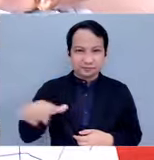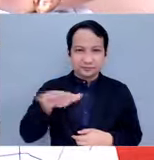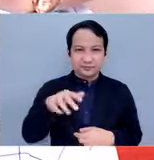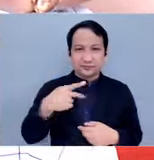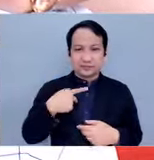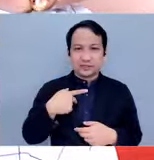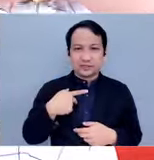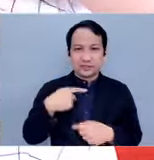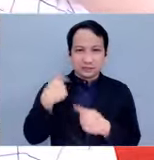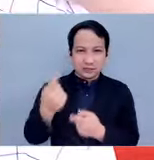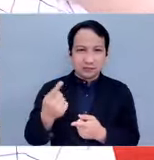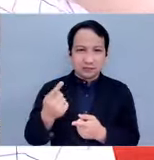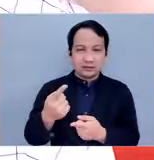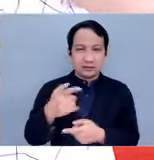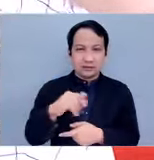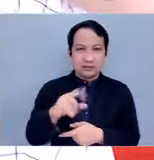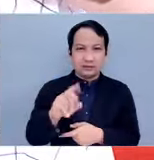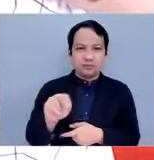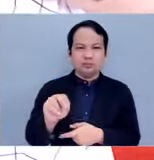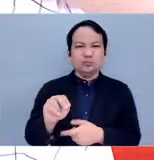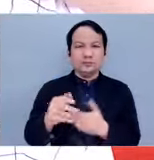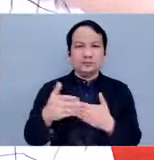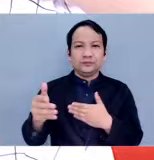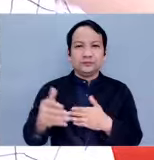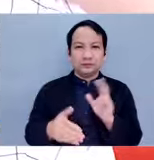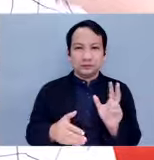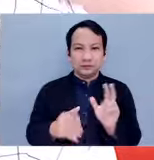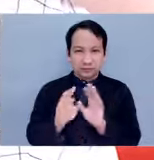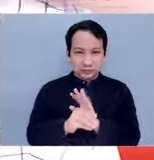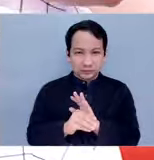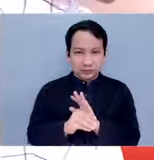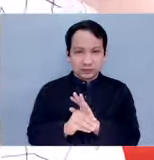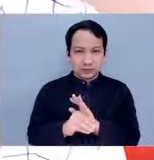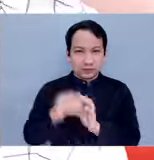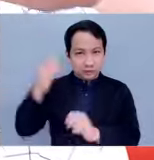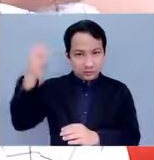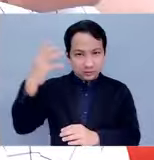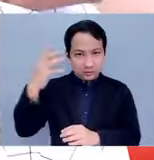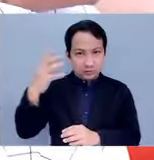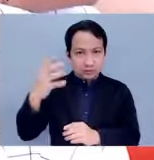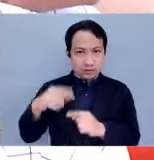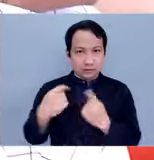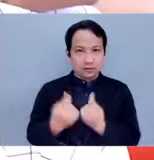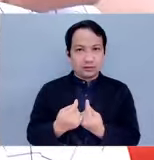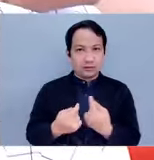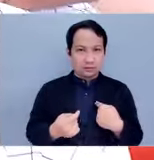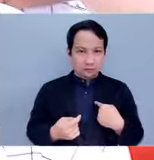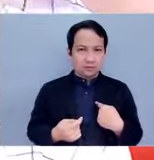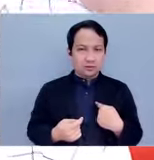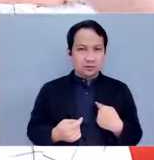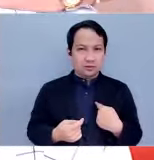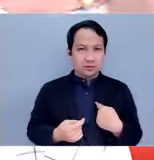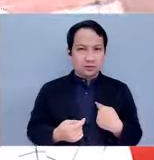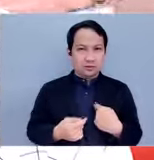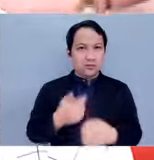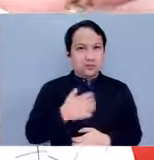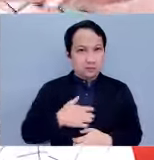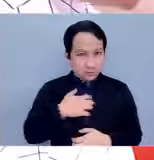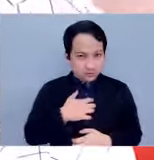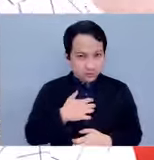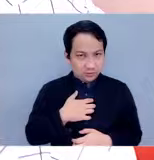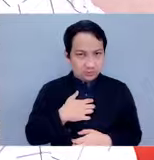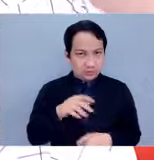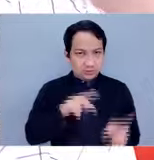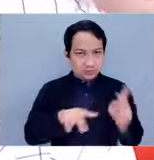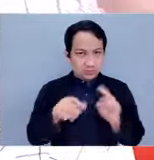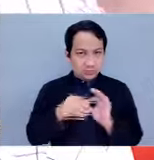to the grandstand, we had to walk about 30 minutes under the sun, me and the team. Pero parang ako naman, ano bang irereklamo ko? Yung mga performers nga,